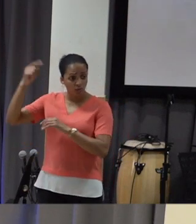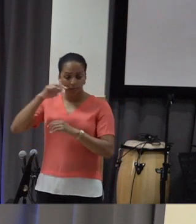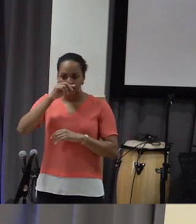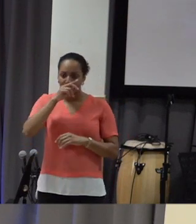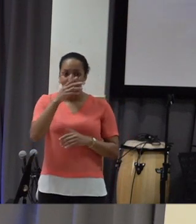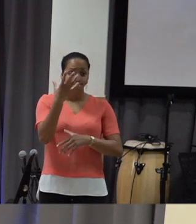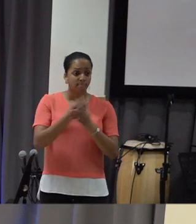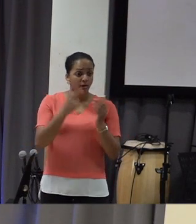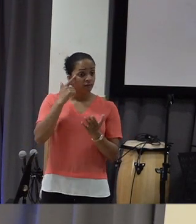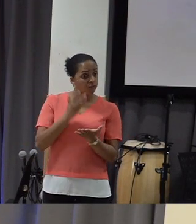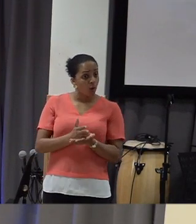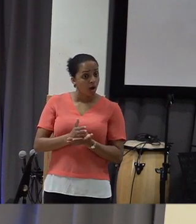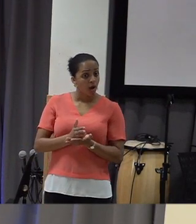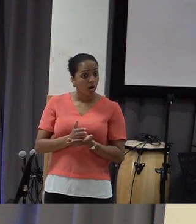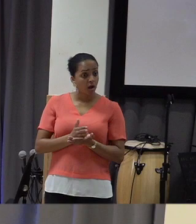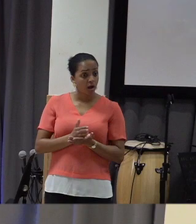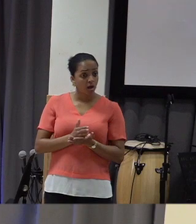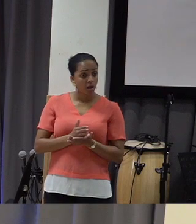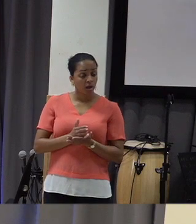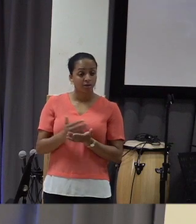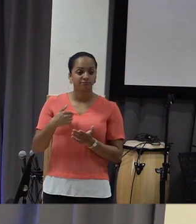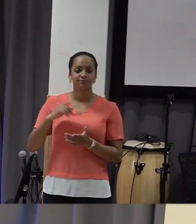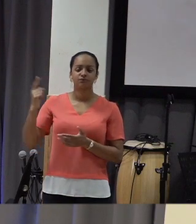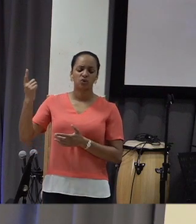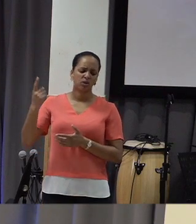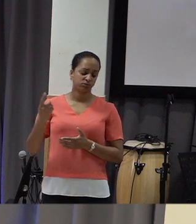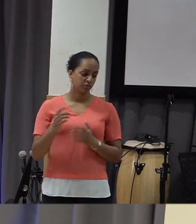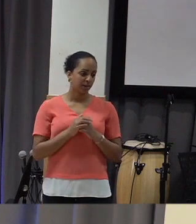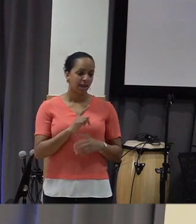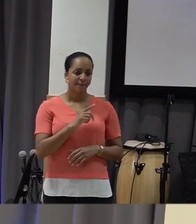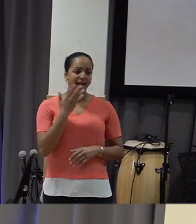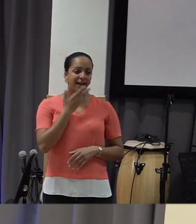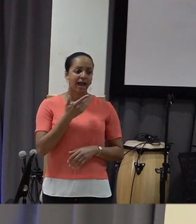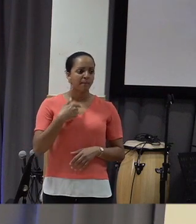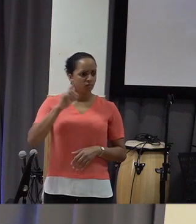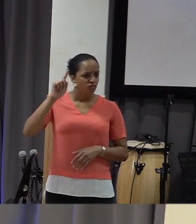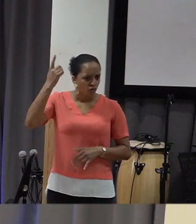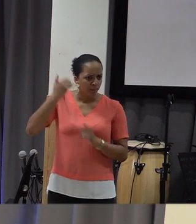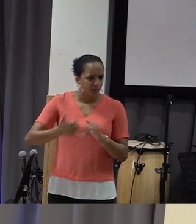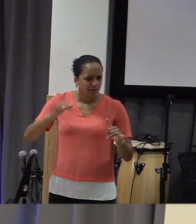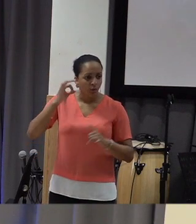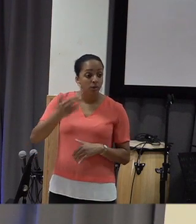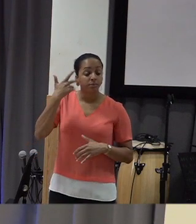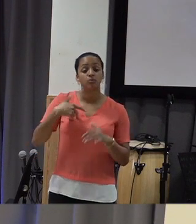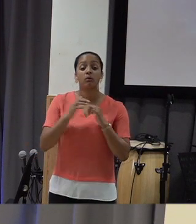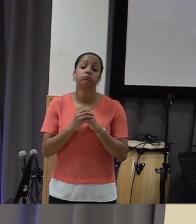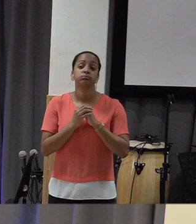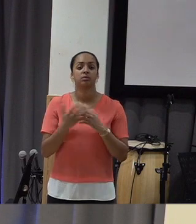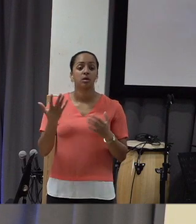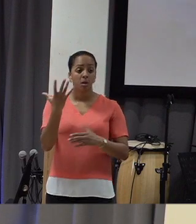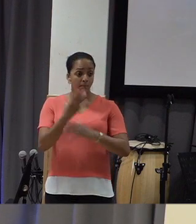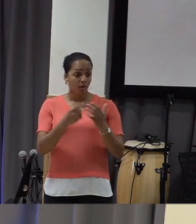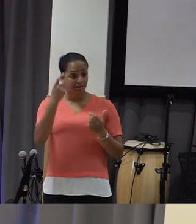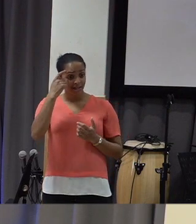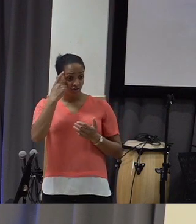manque de foi lorsque nous ne sommes pas agréables à Dieu, lorsque nous ne croyons pas que Dieu est puissant. C'est le manque de sagesse parce